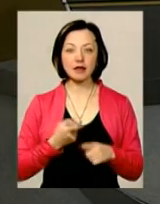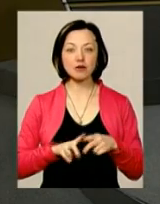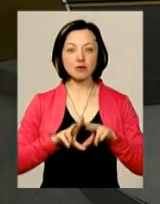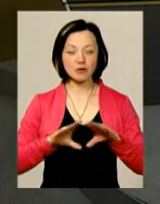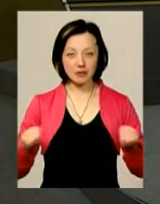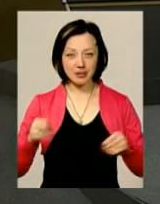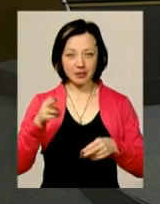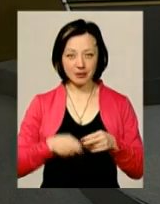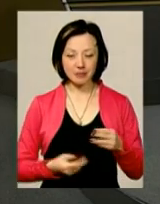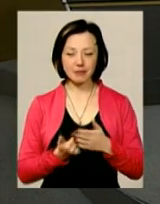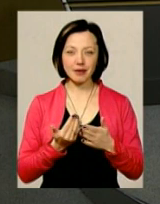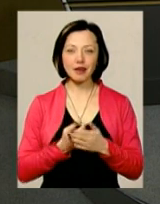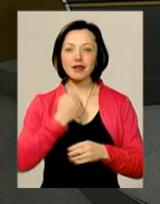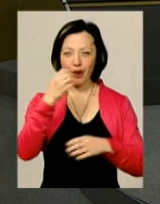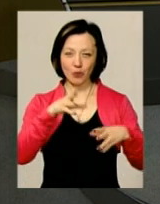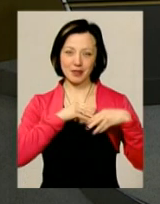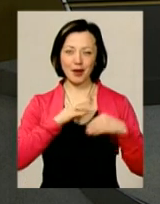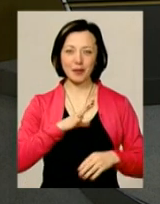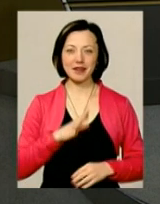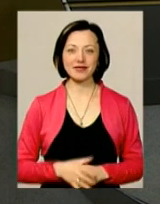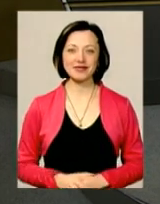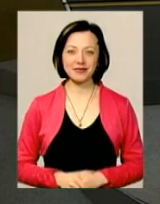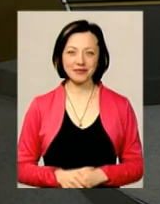На цьому ми завершуємо випуск. Дякуємо, що були з нами.